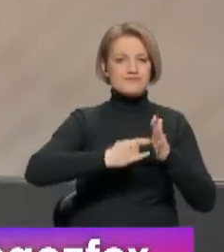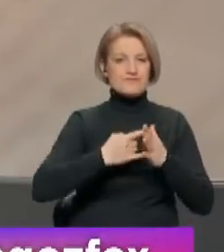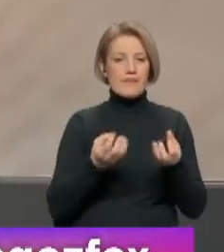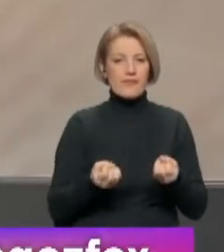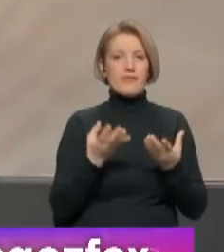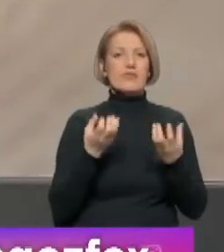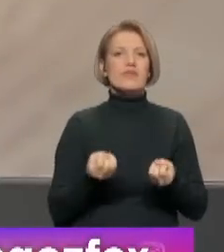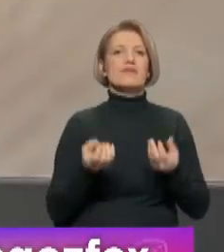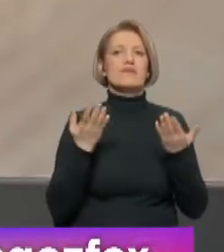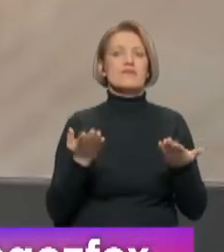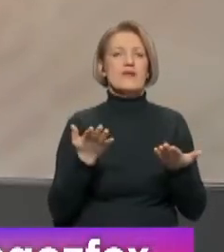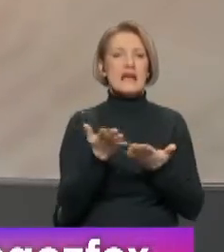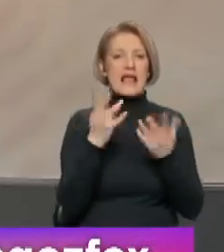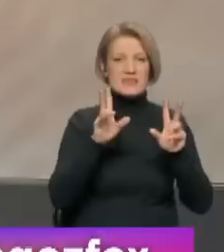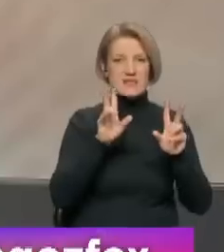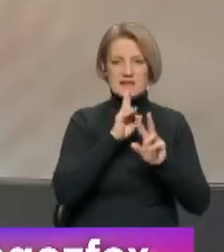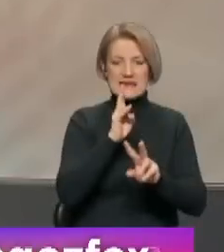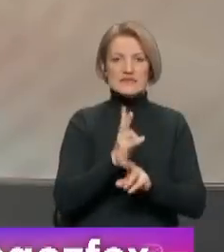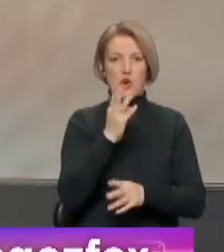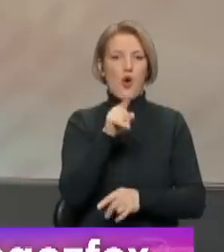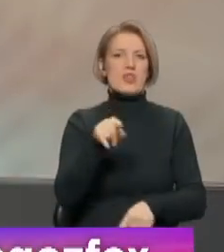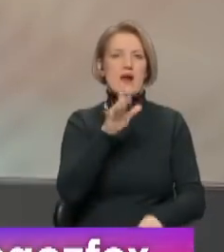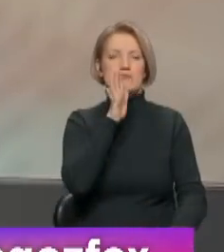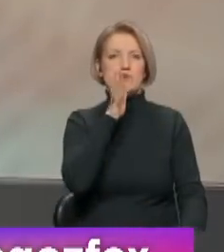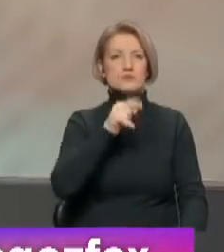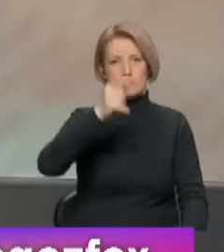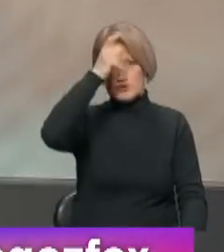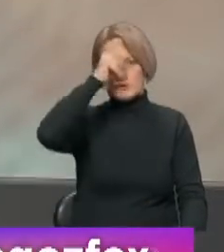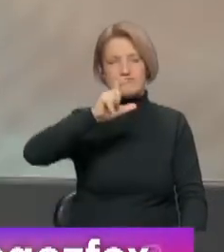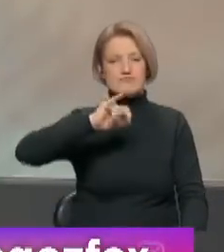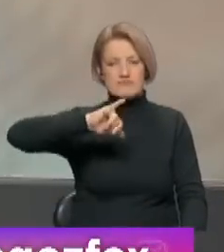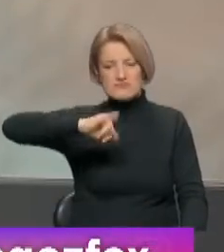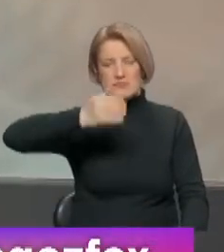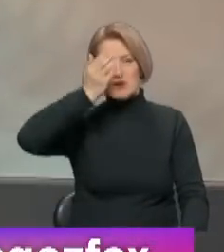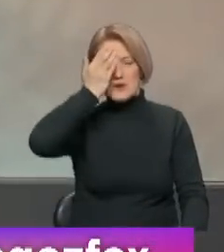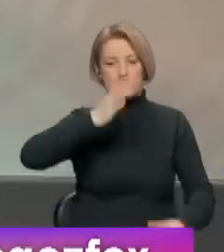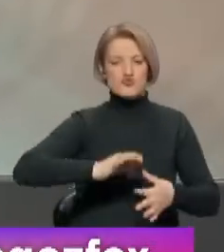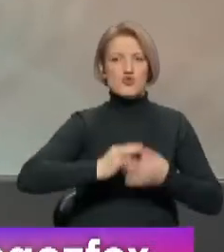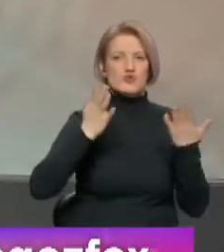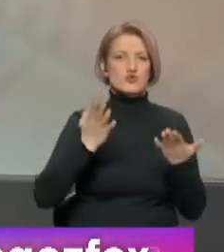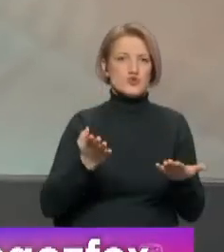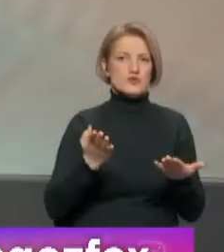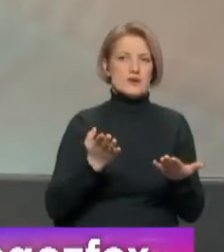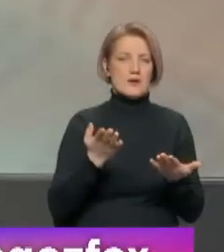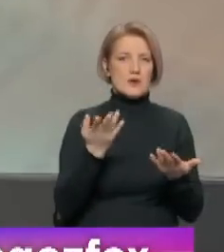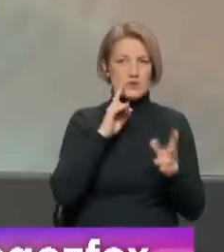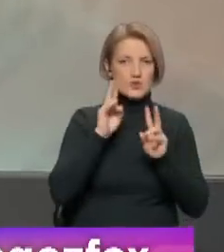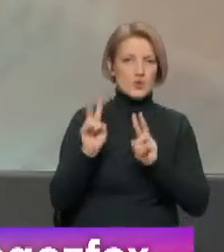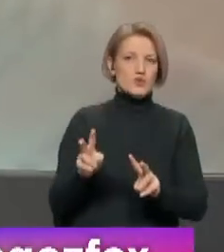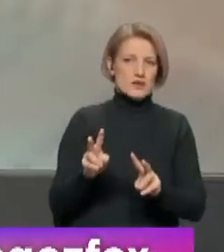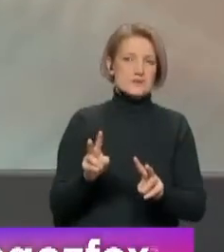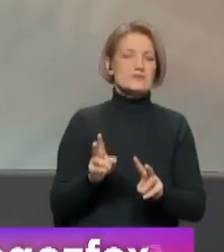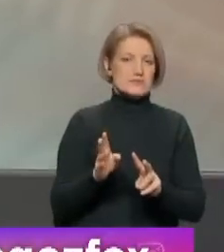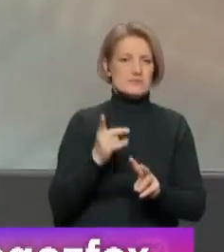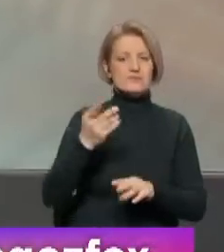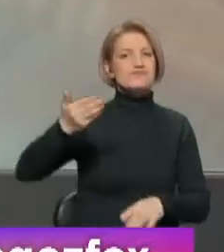geçinemediğini en net olarak Onlar biliyor bu ülkede Biz aşırı yoksulluğu Hallettik bir göreceli yoksulluk var Onu da halledeceğiz